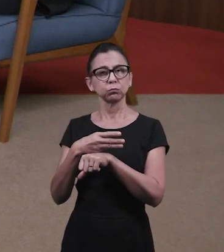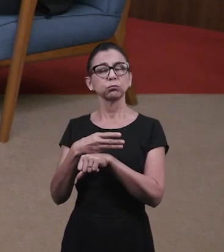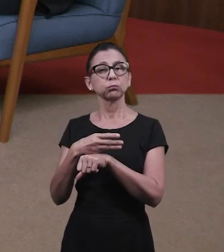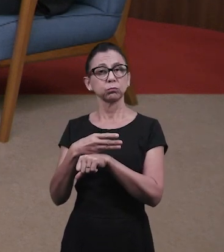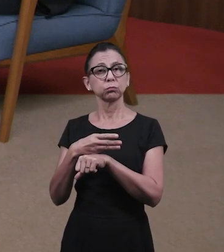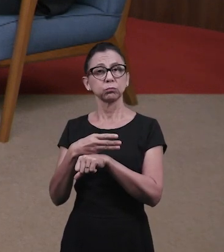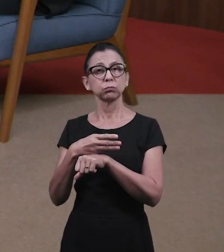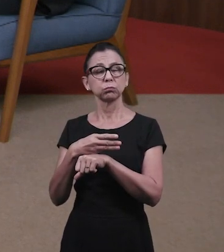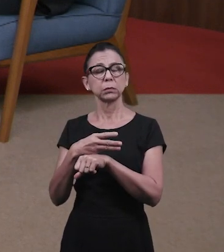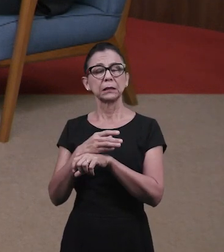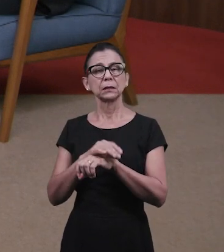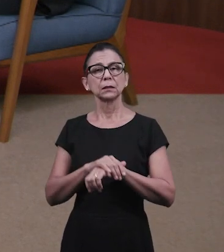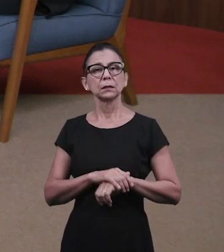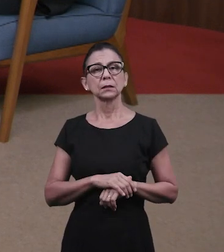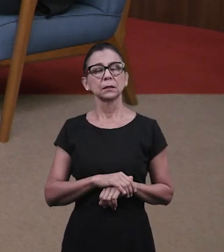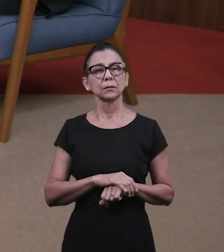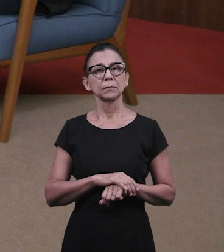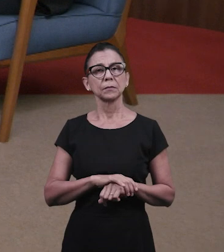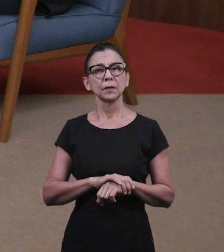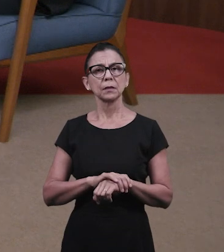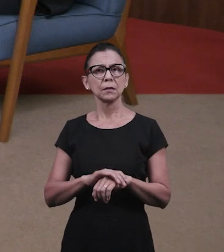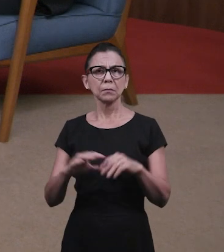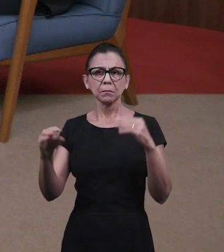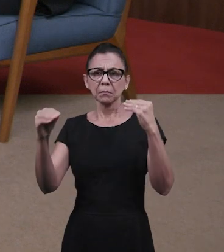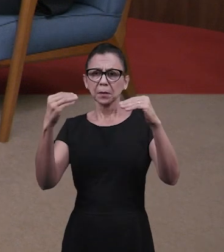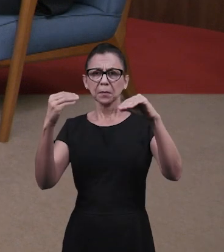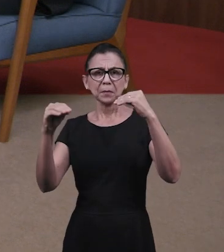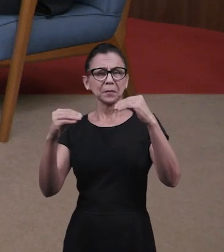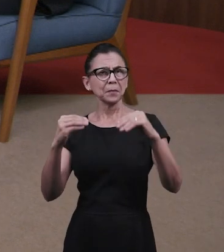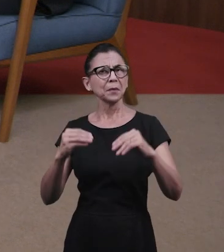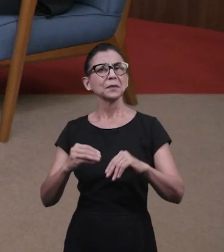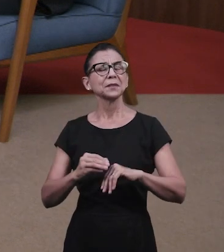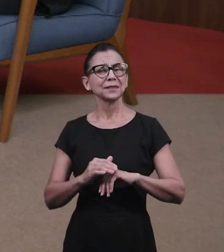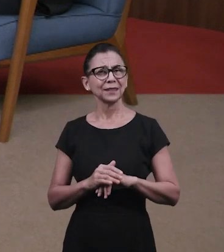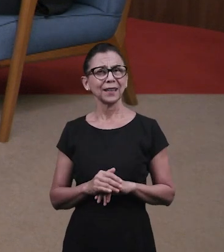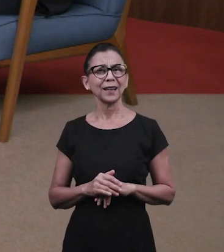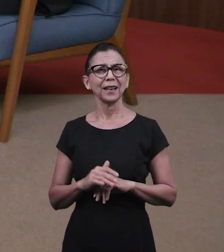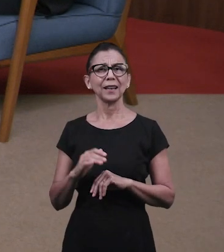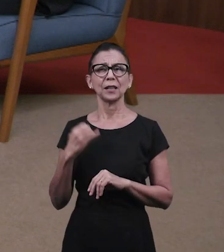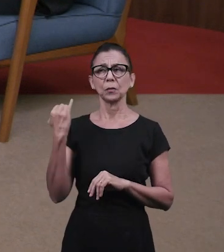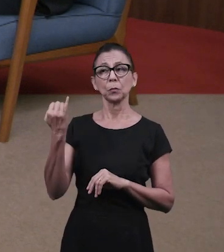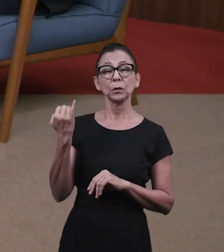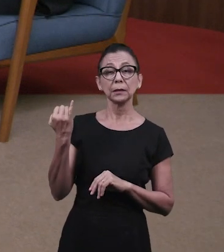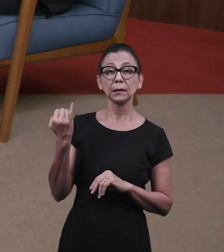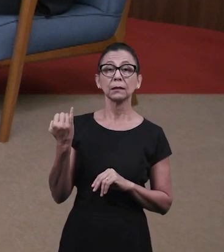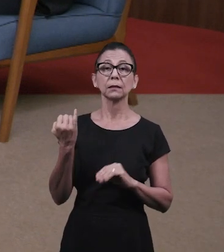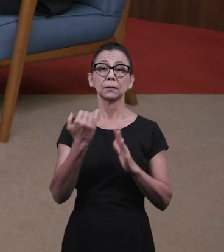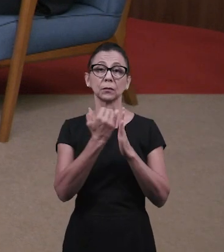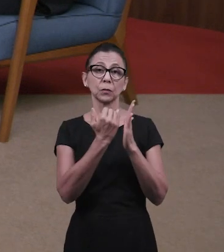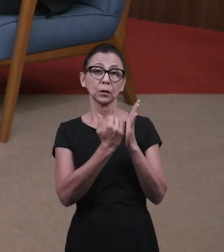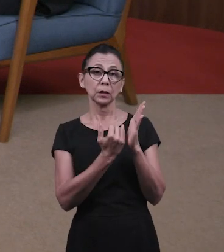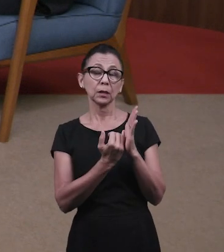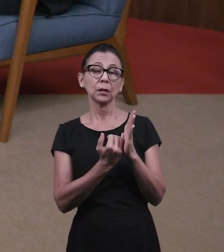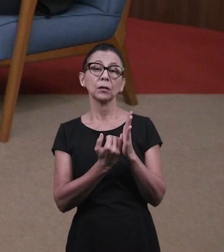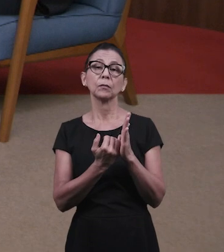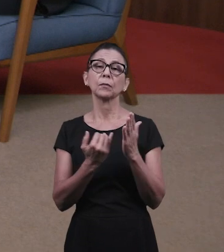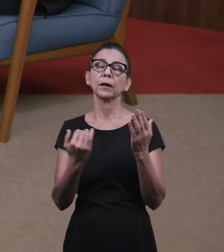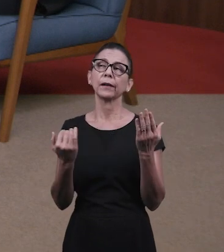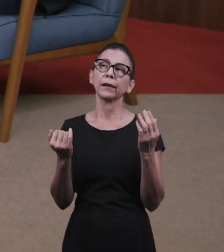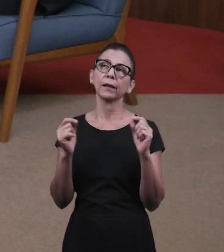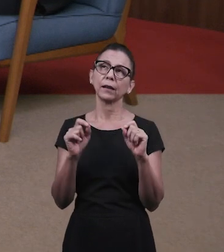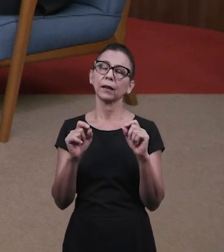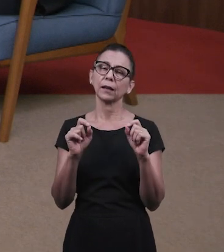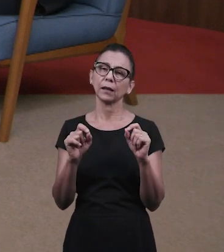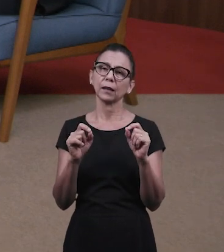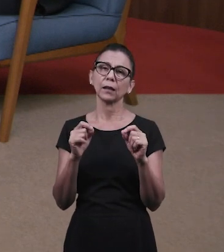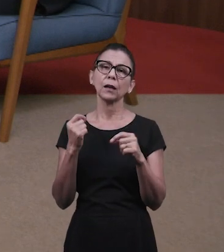WhatsApp et vous pouvez envoyer un message à nous en parlant de l'importance de la formation de votre vie, en